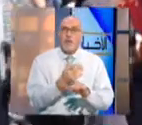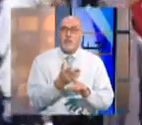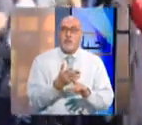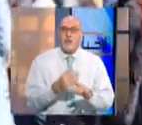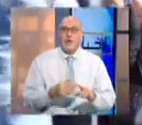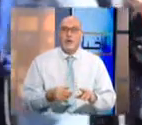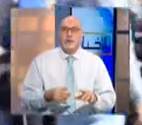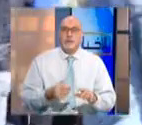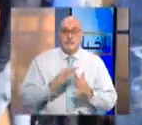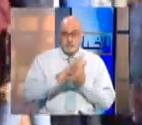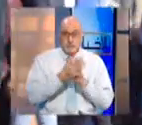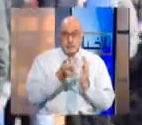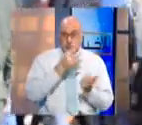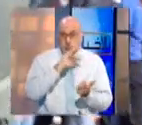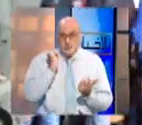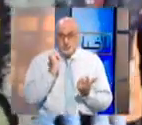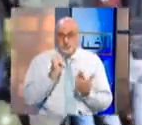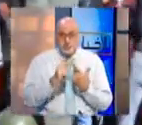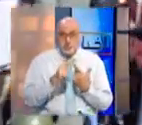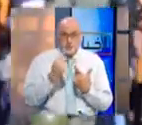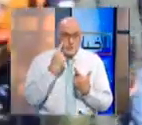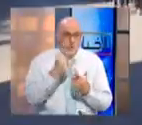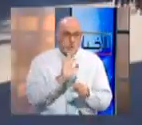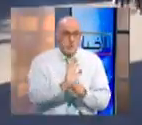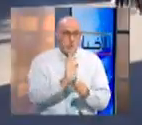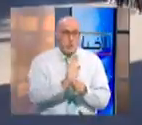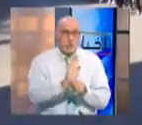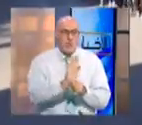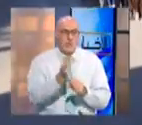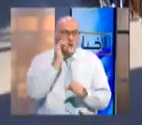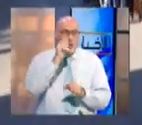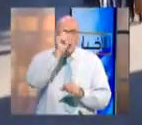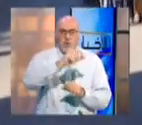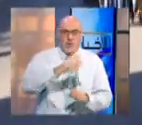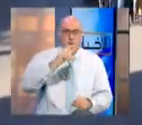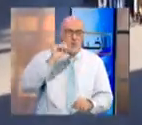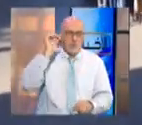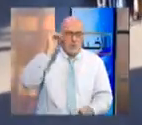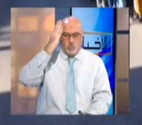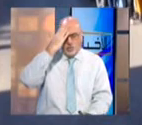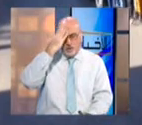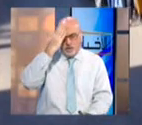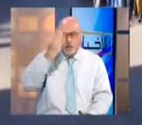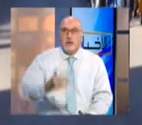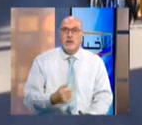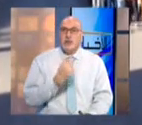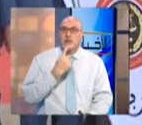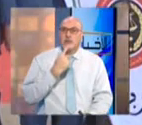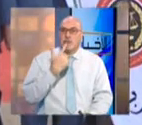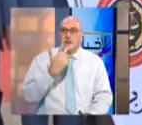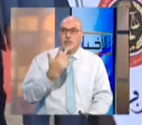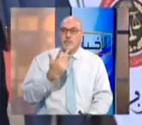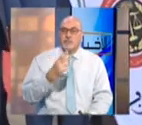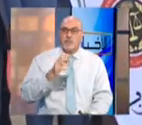وبنفس الصورة والصوت ورقة توته أمام الشعب المغربي وشعوب العالم، وبذلك يصبح هذا الدعي